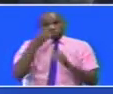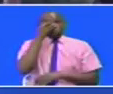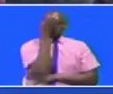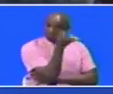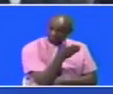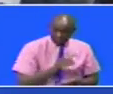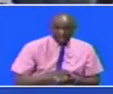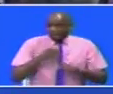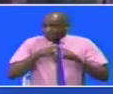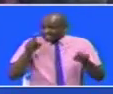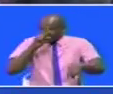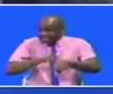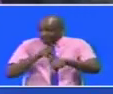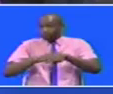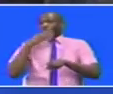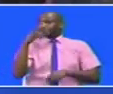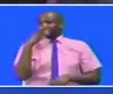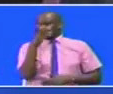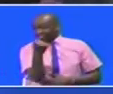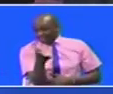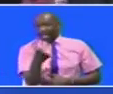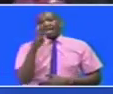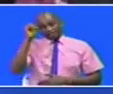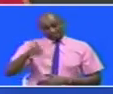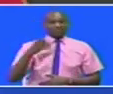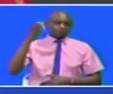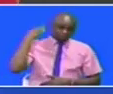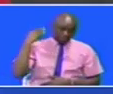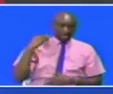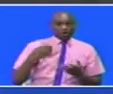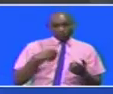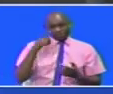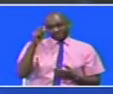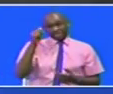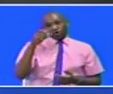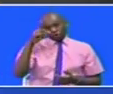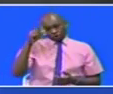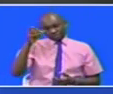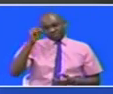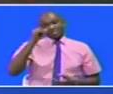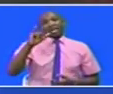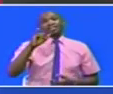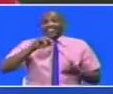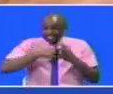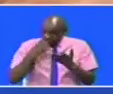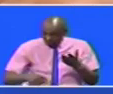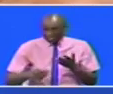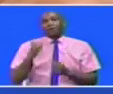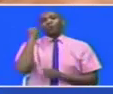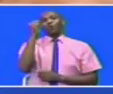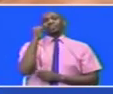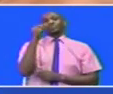Ruto. Lakini wakati wa hotuba ulipofika, mbunge wa zamani wa Tinderet Henry Kosgei alifungua ukurasa wa siasa za